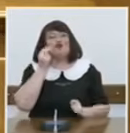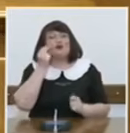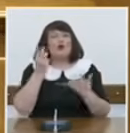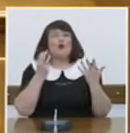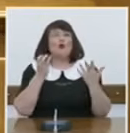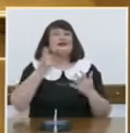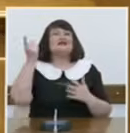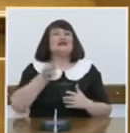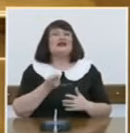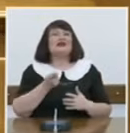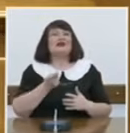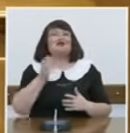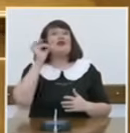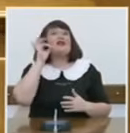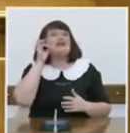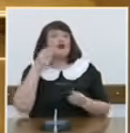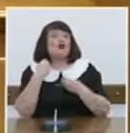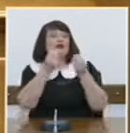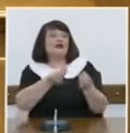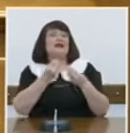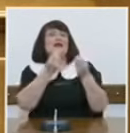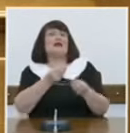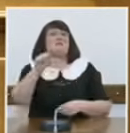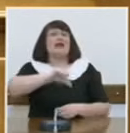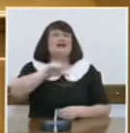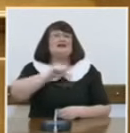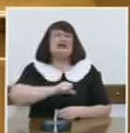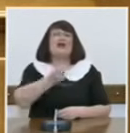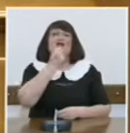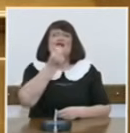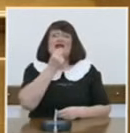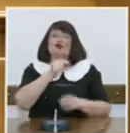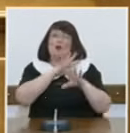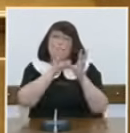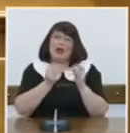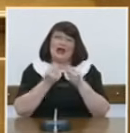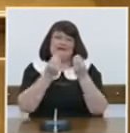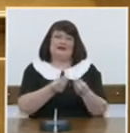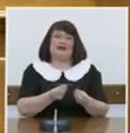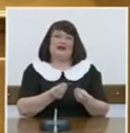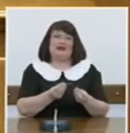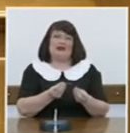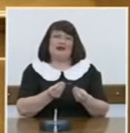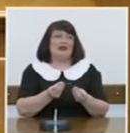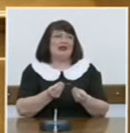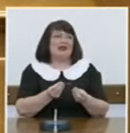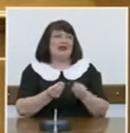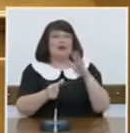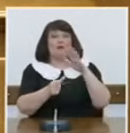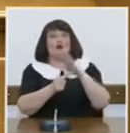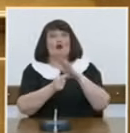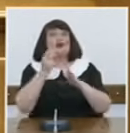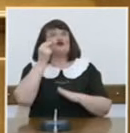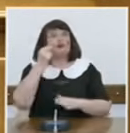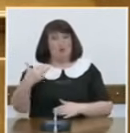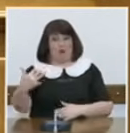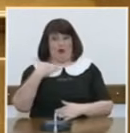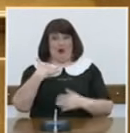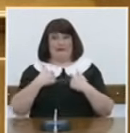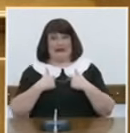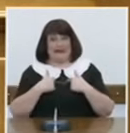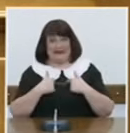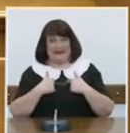τη Θεσσαλονίκη. Και πετρέλαιο και τρόφιμα. Αφού μου επιτίθεσε πρόεδρο των Σκοπίων, αφού ανιστόρητα